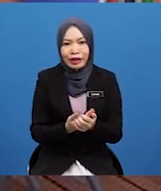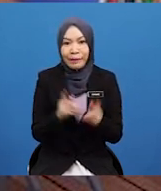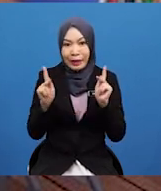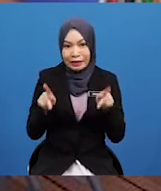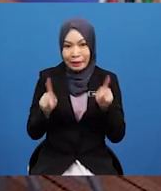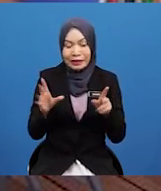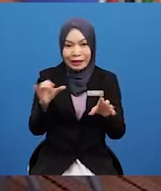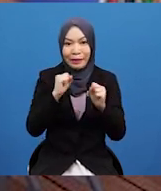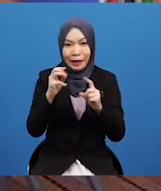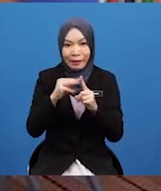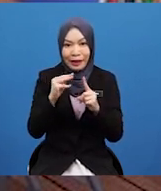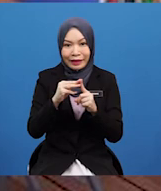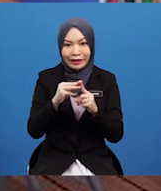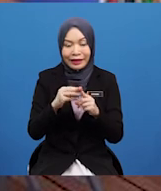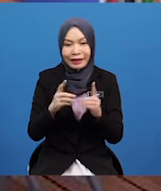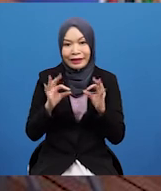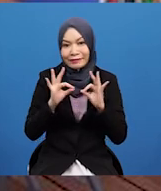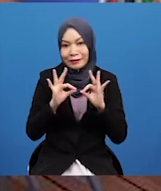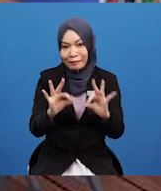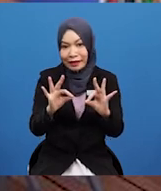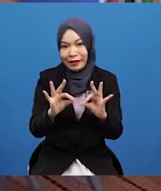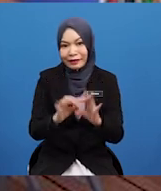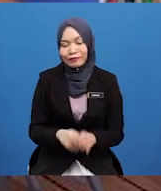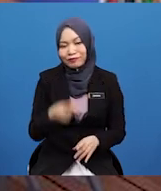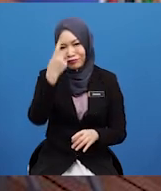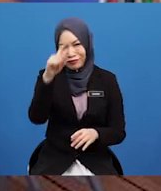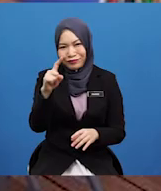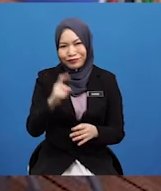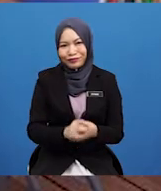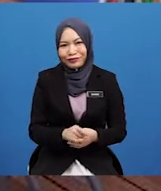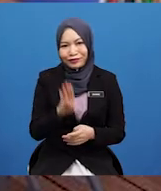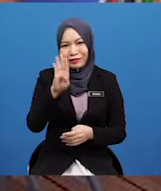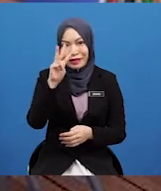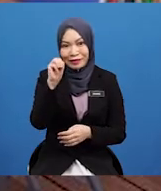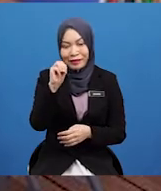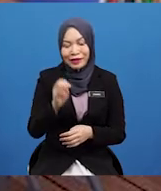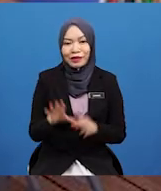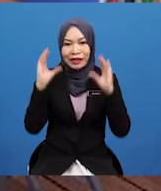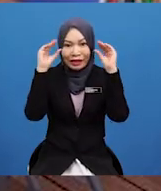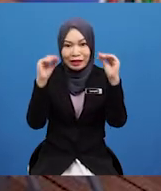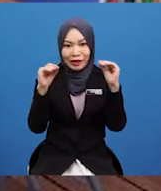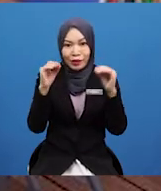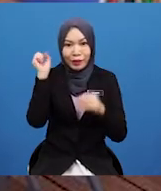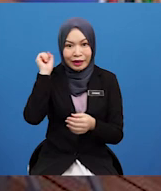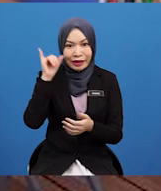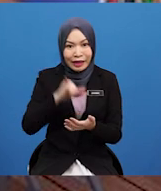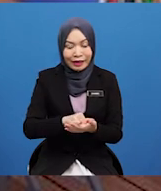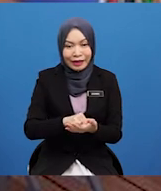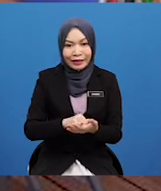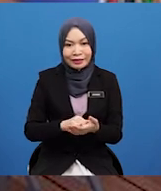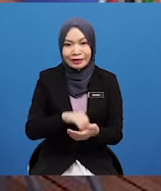pelajar skor cemerlang untuk bahasa Melayu. Cikgu percaya pelajar telah dapat mengukur